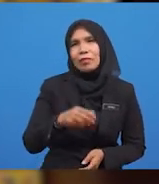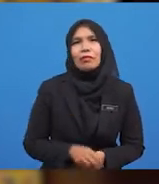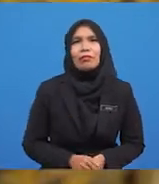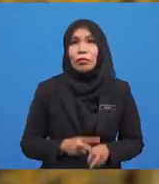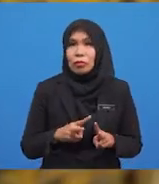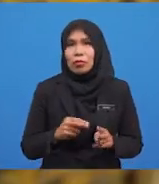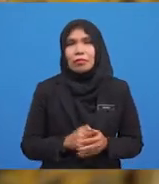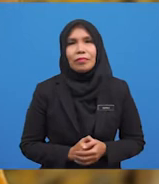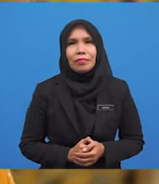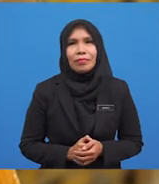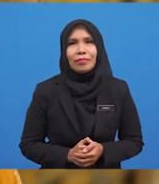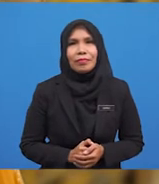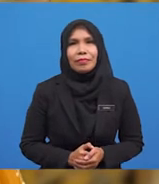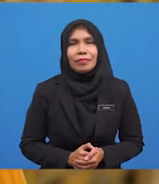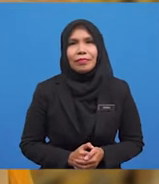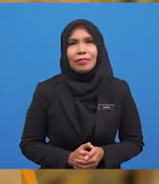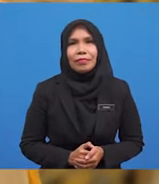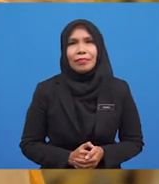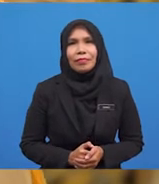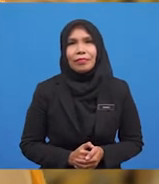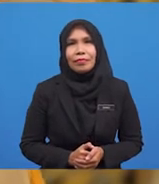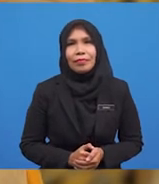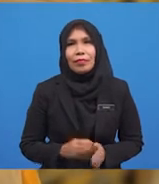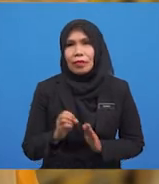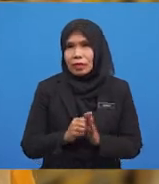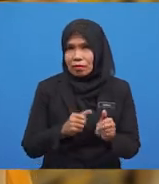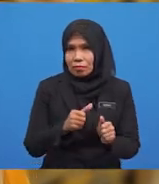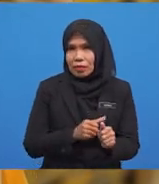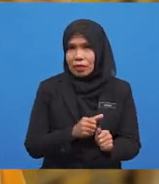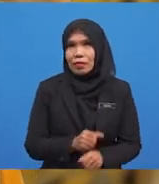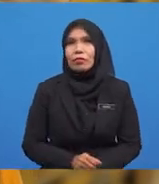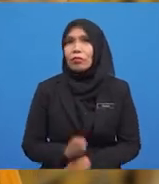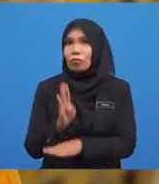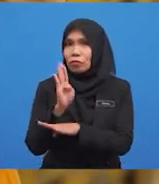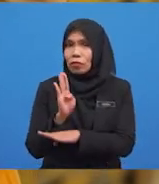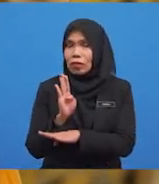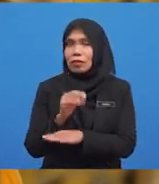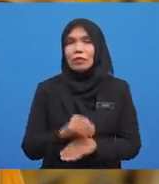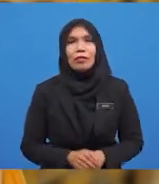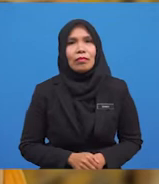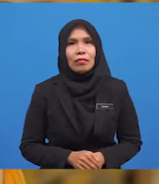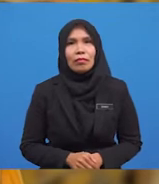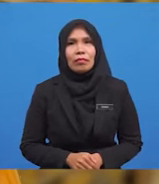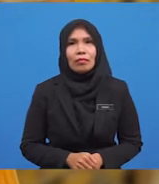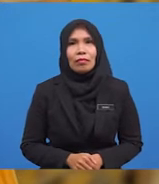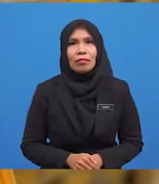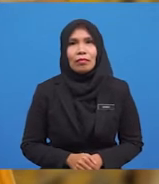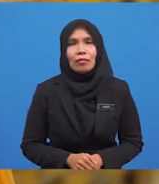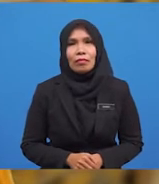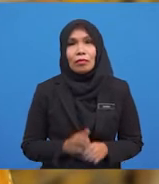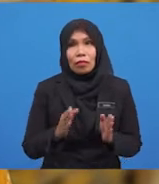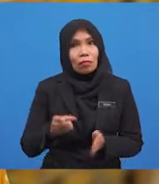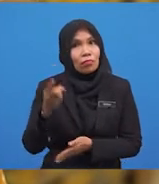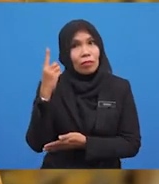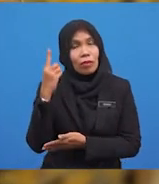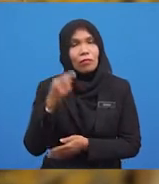kita. Betul, cikgu. Setiap budaya amalan generasi terdahulu mempunyai